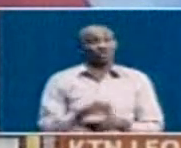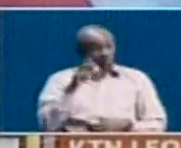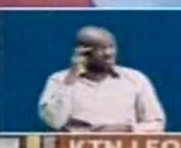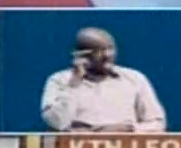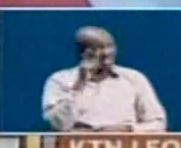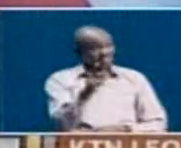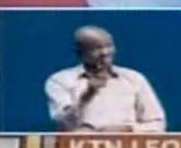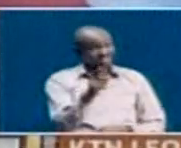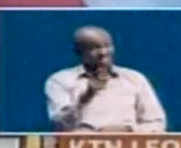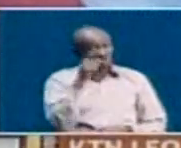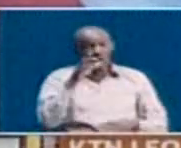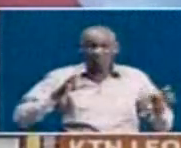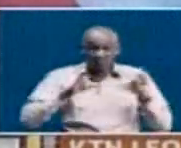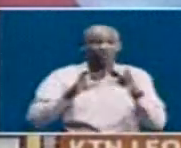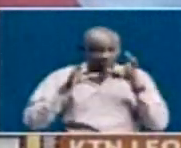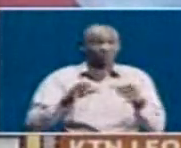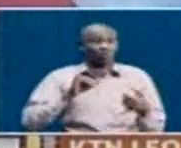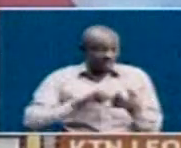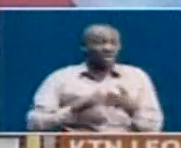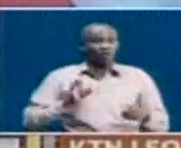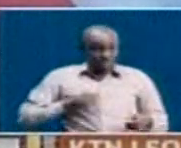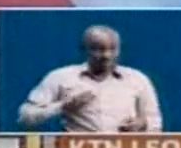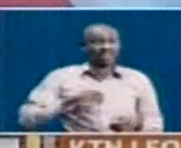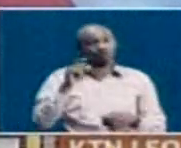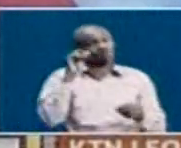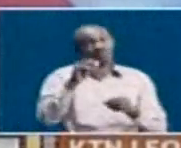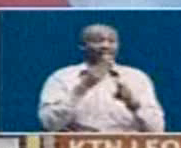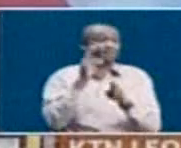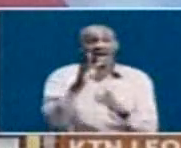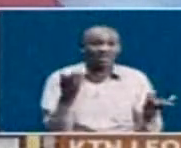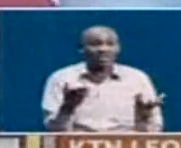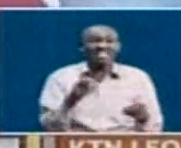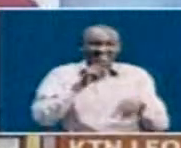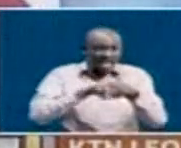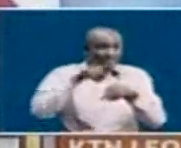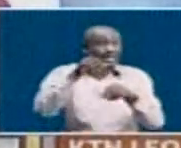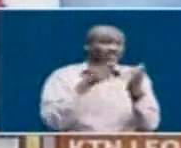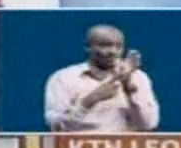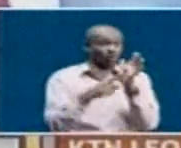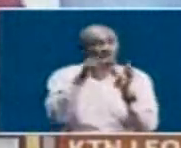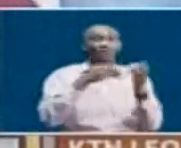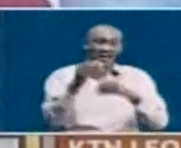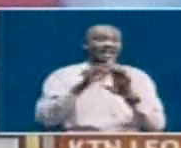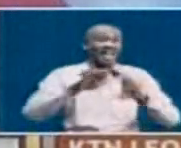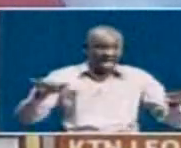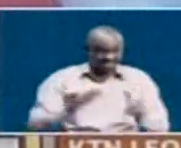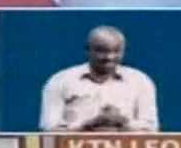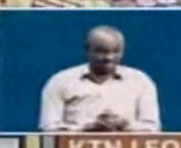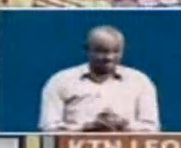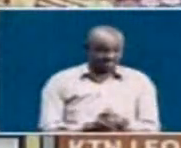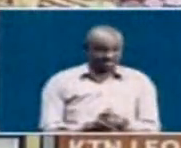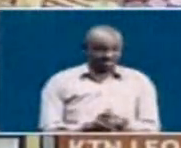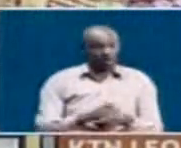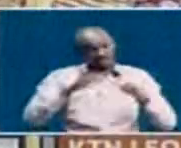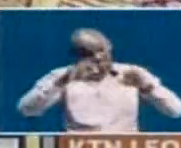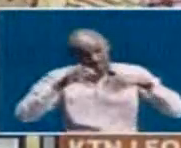akawasikia nyinyi mbacho lazimisha, lakini nyinyi hamfanyi, mwafanya tofauti kabisa. Kwa nini ukinunua shamba, baadhi yenu si wewe, baadhi yenu wakinunua shamba,